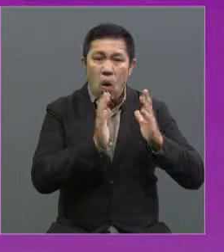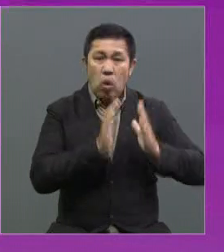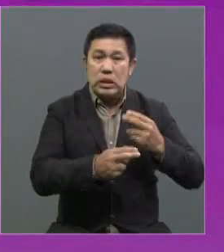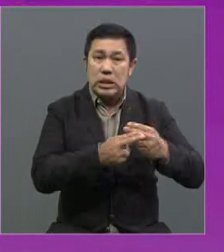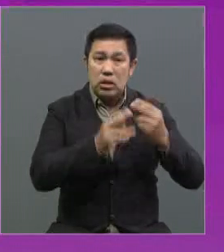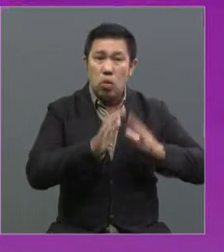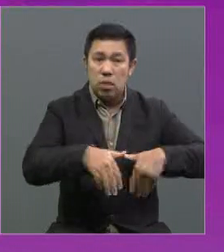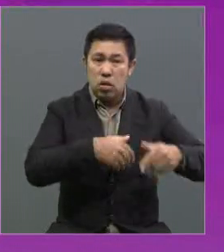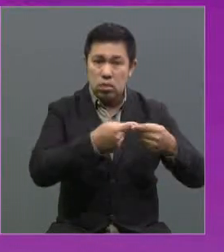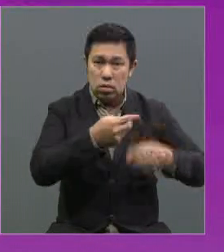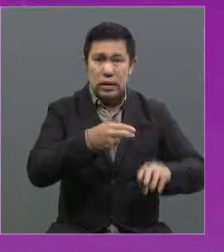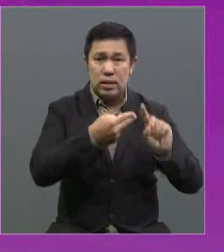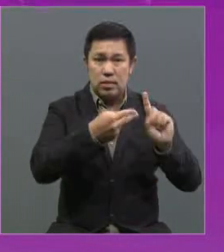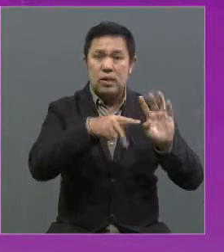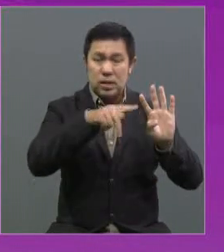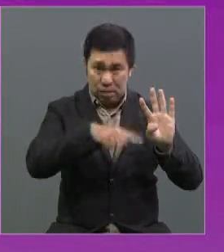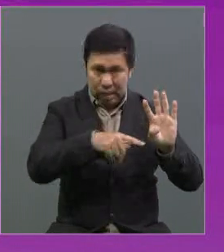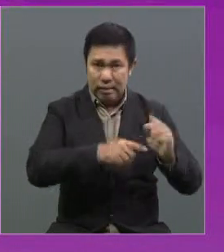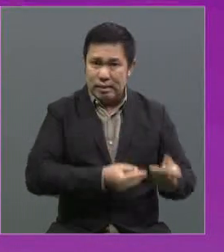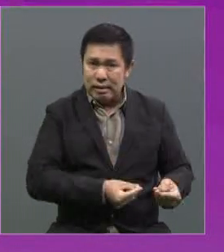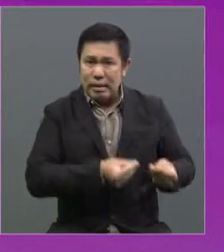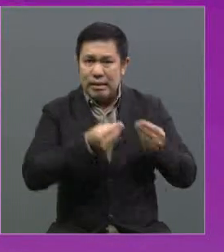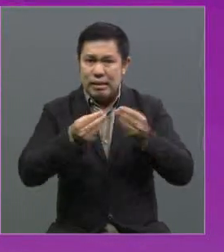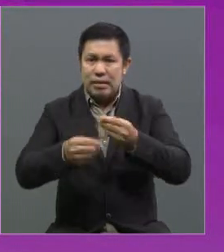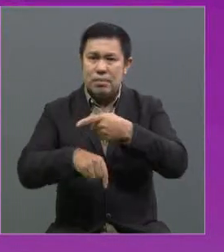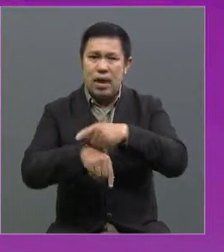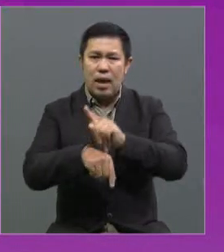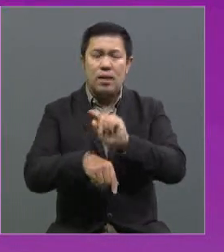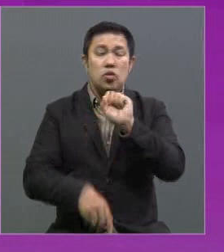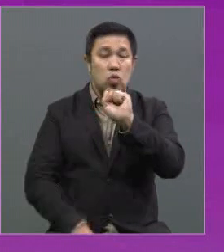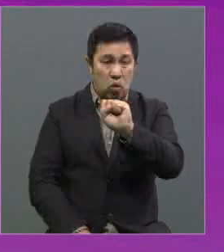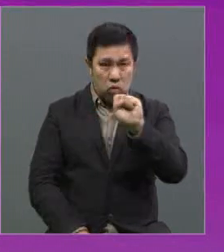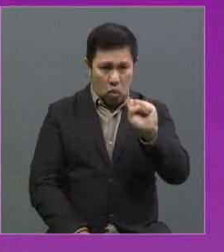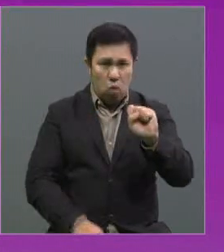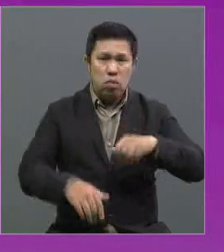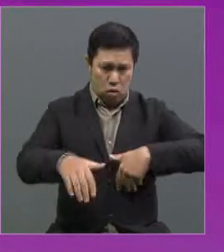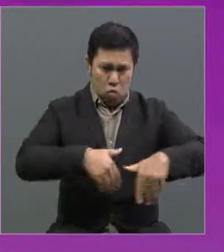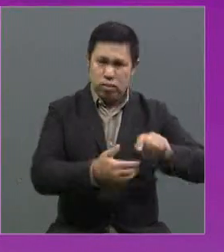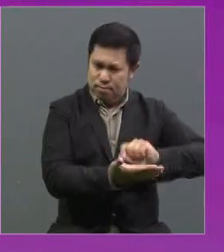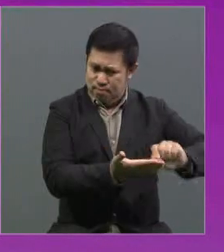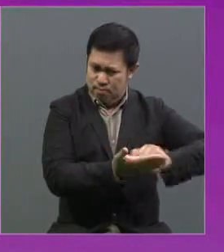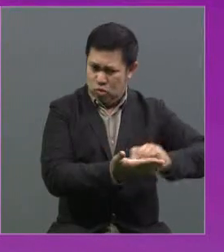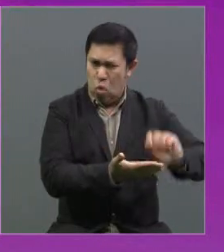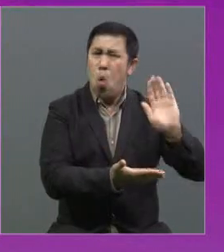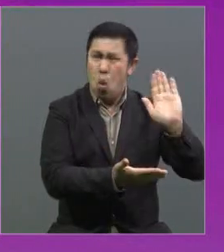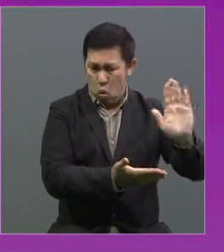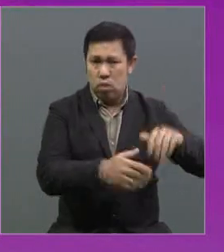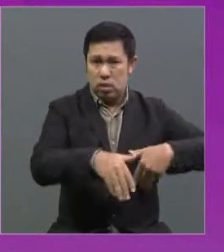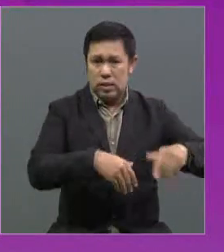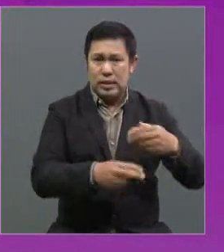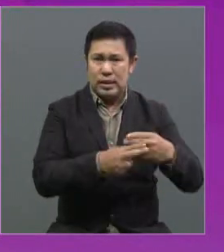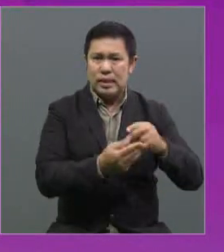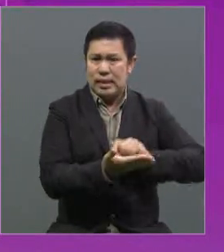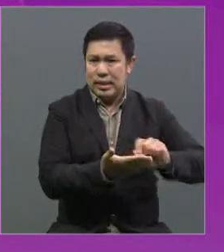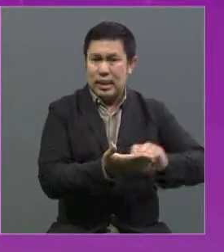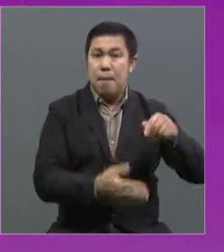14,000รายชื่อเนี่ยมายื่นต่อประธานสภาผู้แทนราษฎรคือภาคประชาชนเนี่ยเขาก็มีร่างของเขาเหมือนกันนะฮะเขาใช้ชื่อว่า